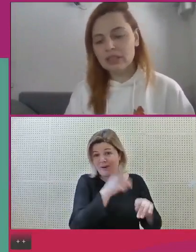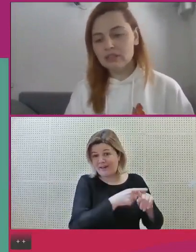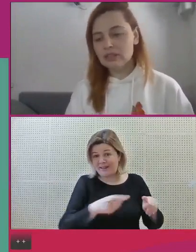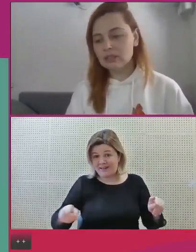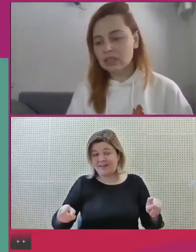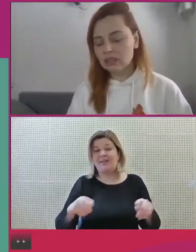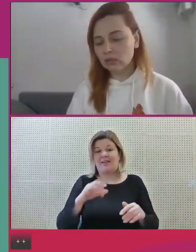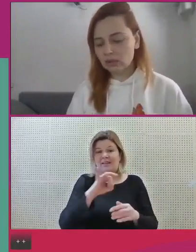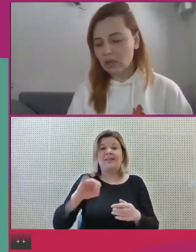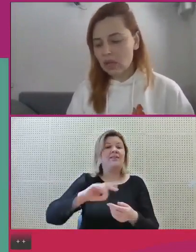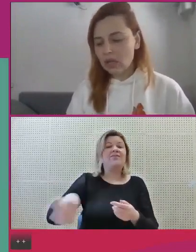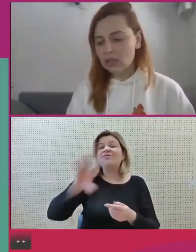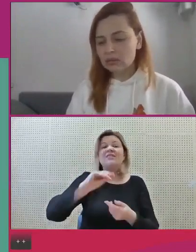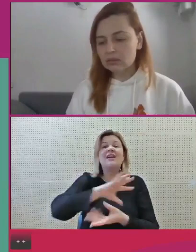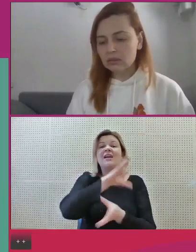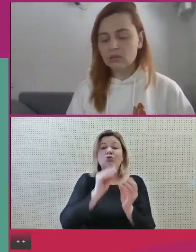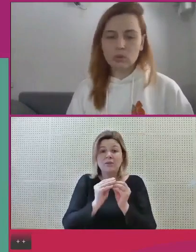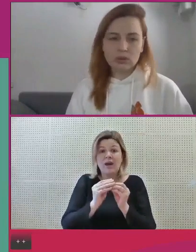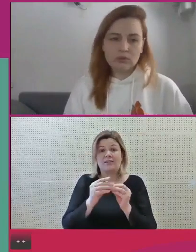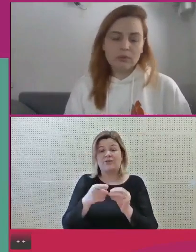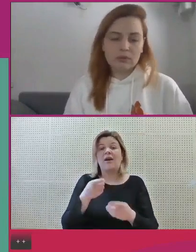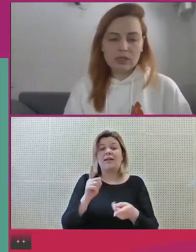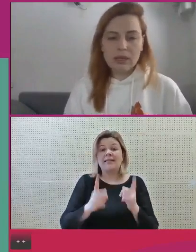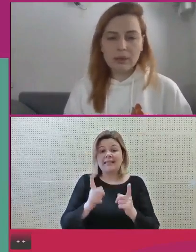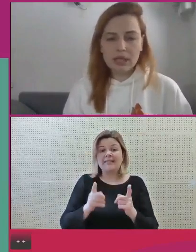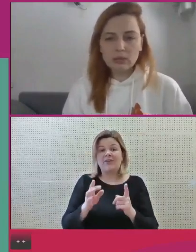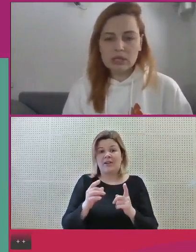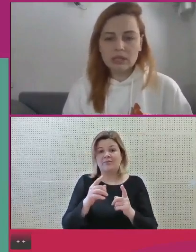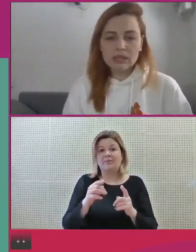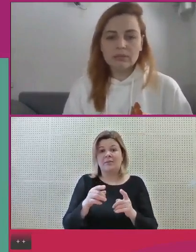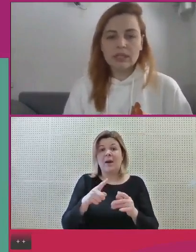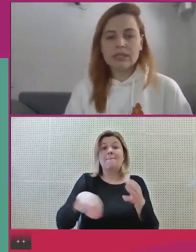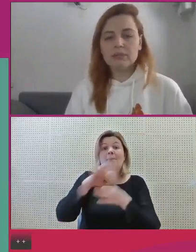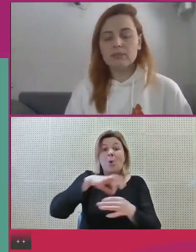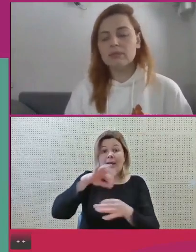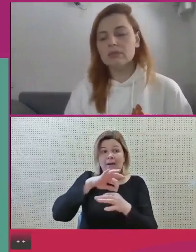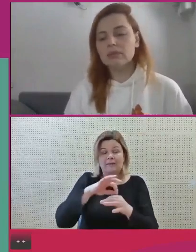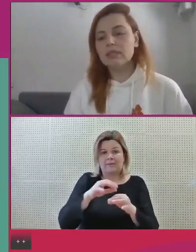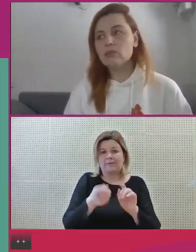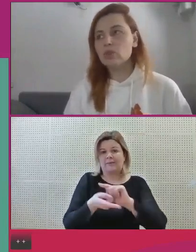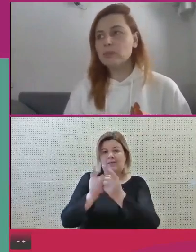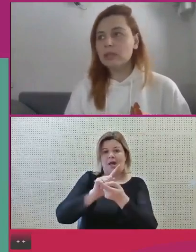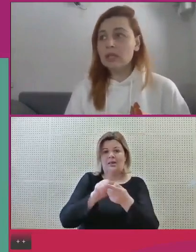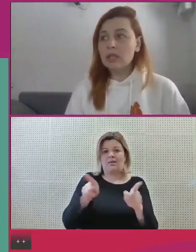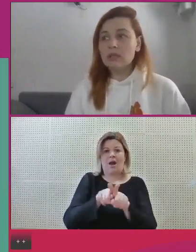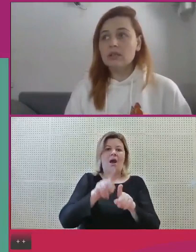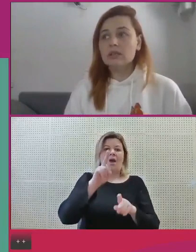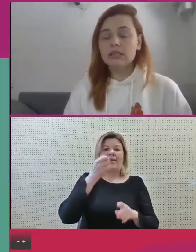результатов, естественно, стал такой, ну, то есть сам проект, он стал неким кейсом для того,